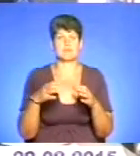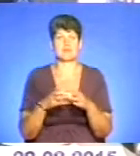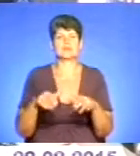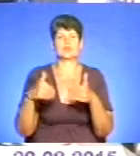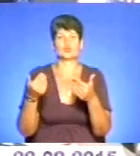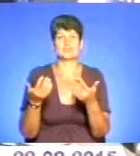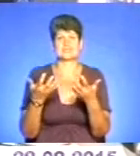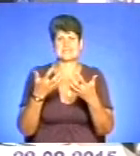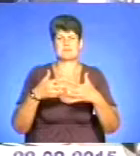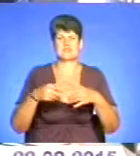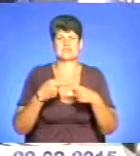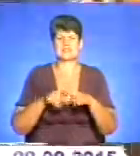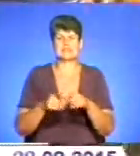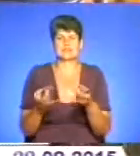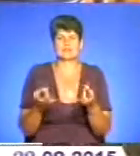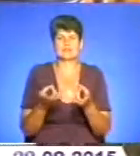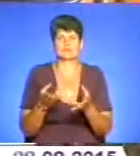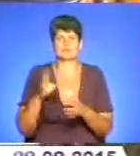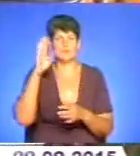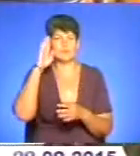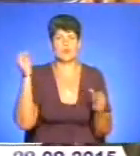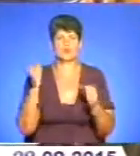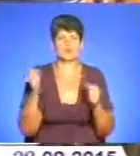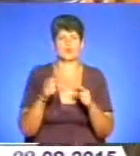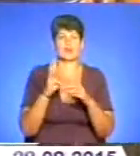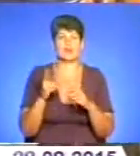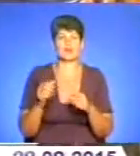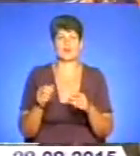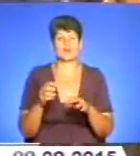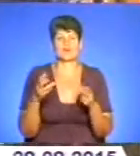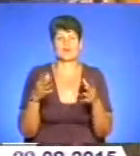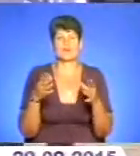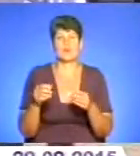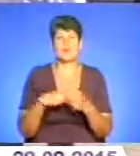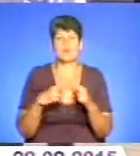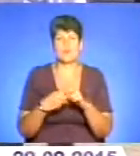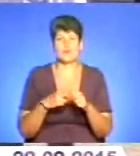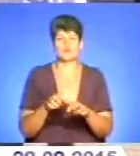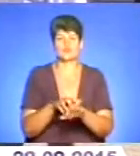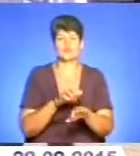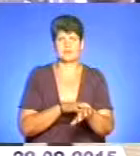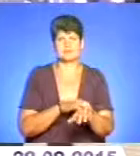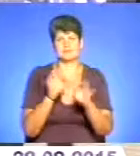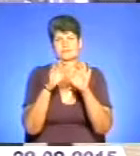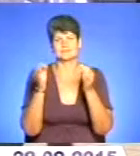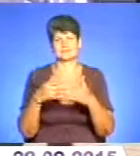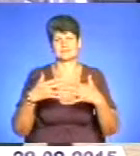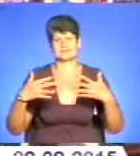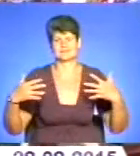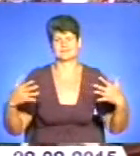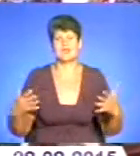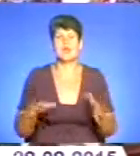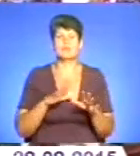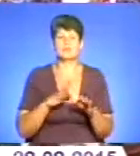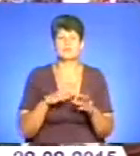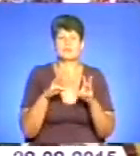передадуть запчастини, які замовляли воїни – морозильну камеру, гумові чоботи, плащ-накидки та ковбасні вироби. Були освячені і